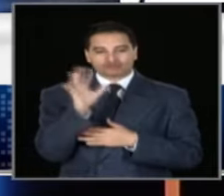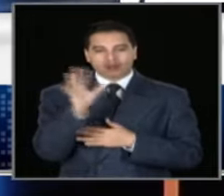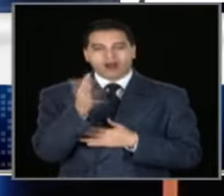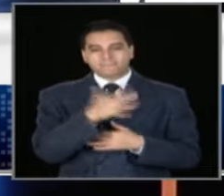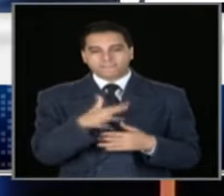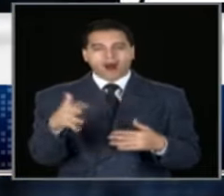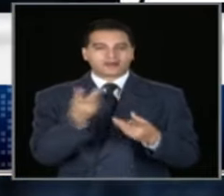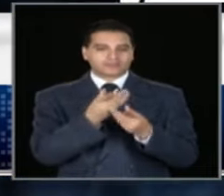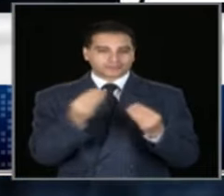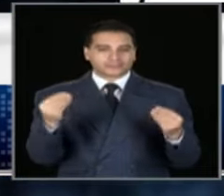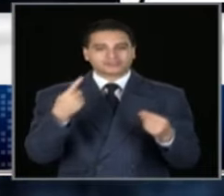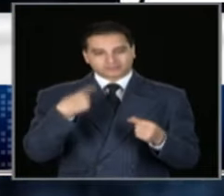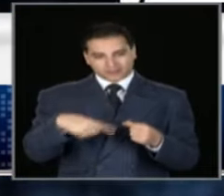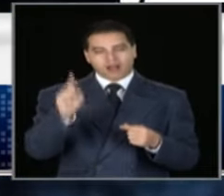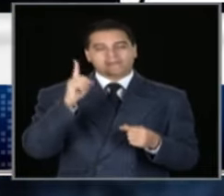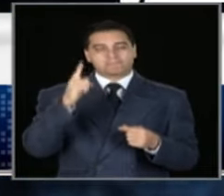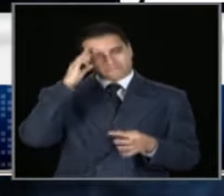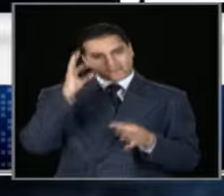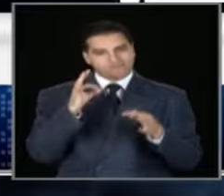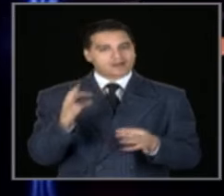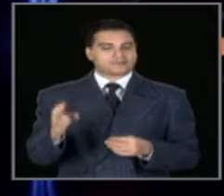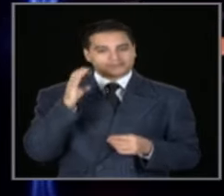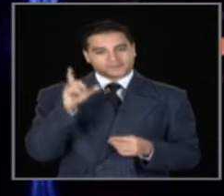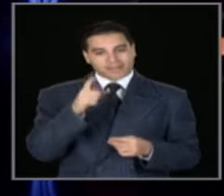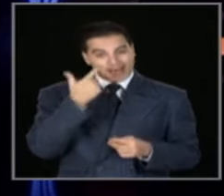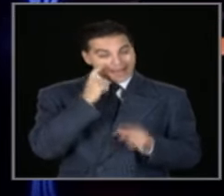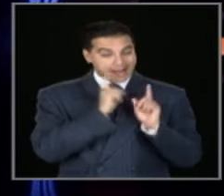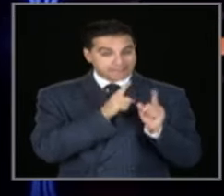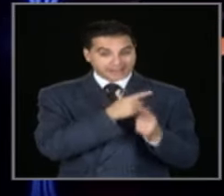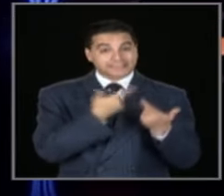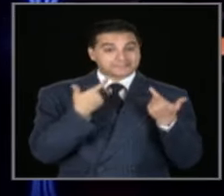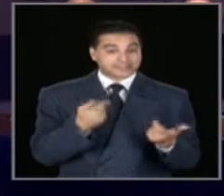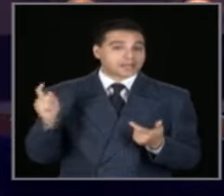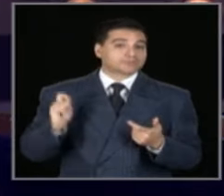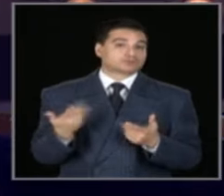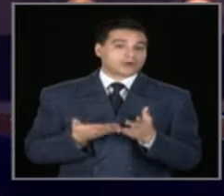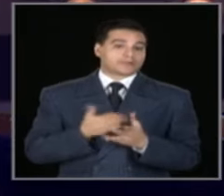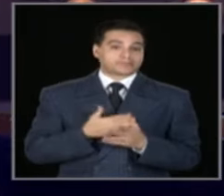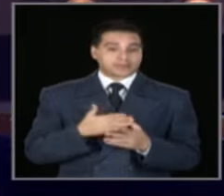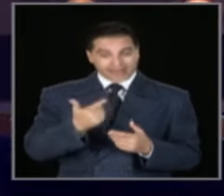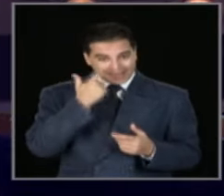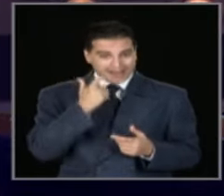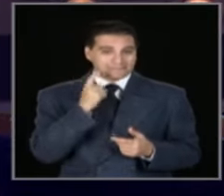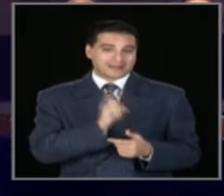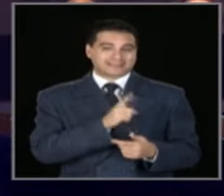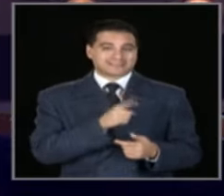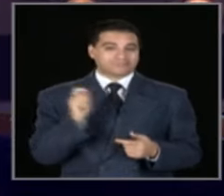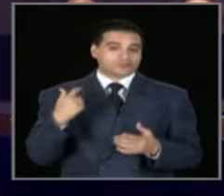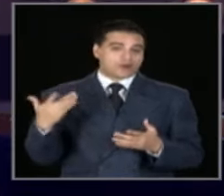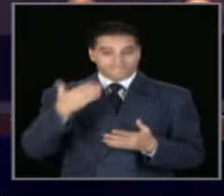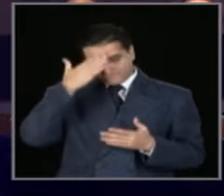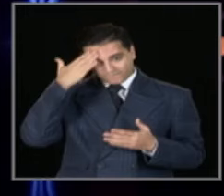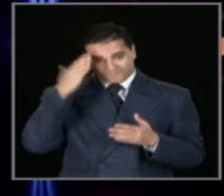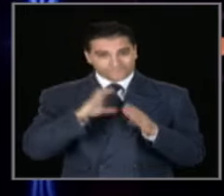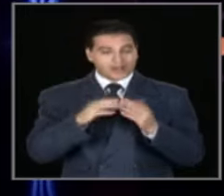بالفكر. بيفكر. ما انتوا بصوا، لو استنيتوا حطير منكم النقاط. الفريق ده